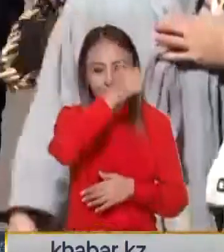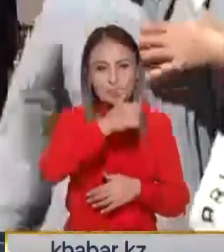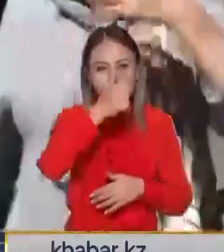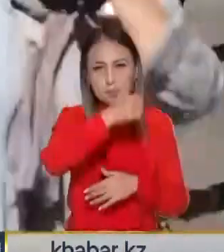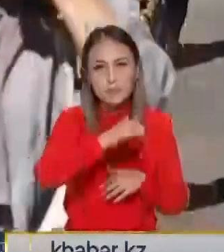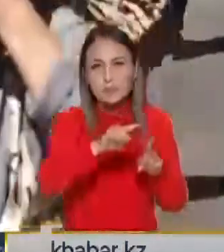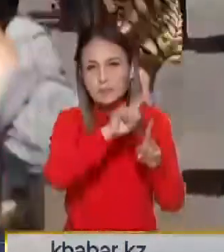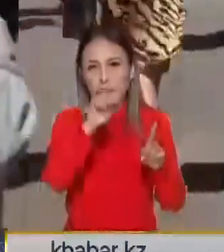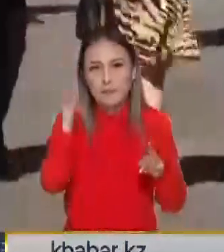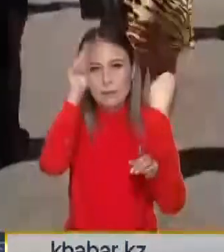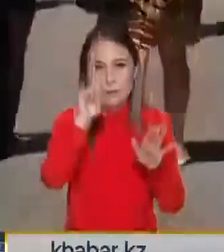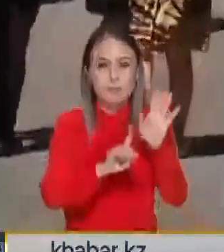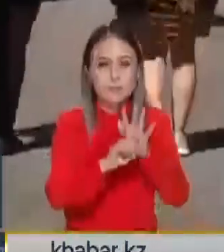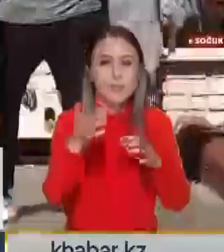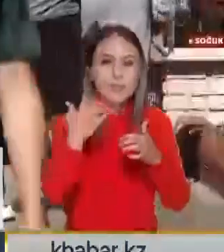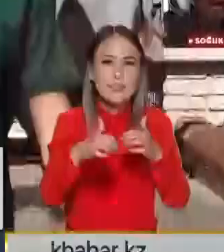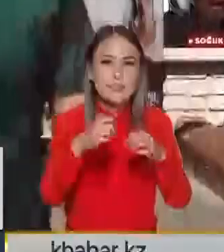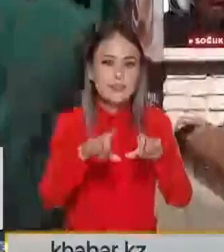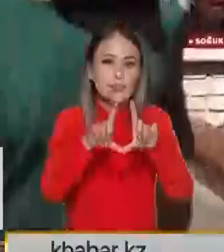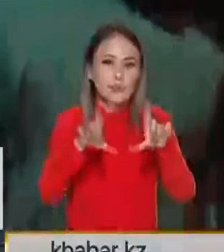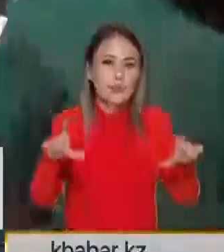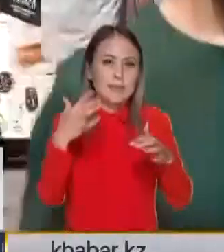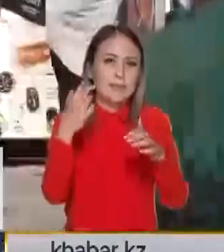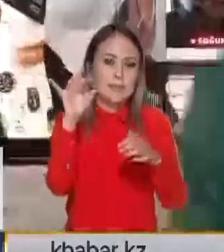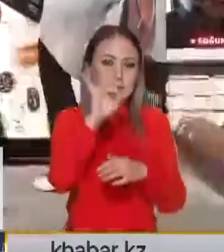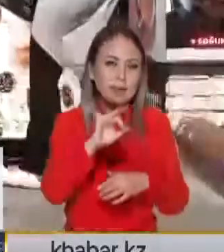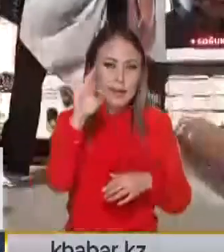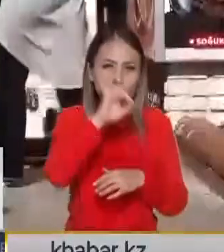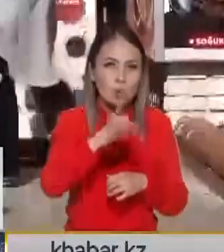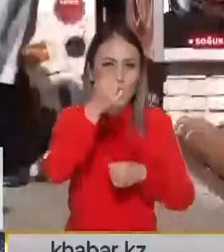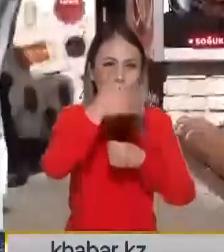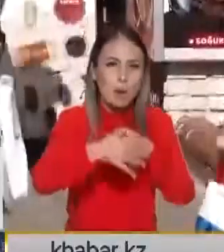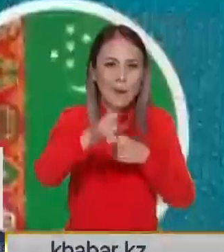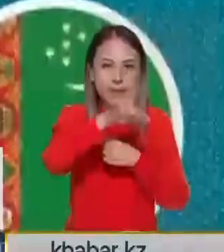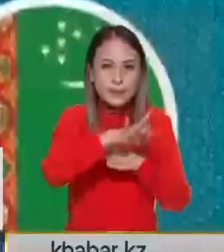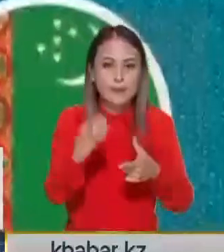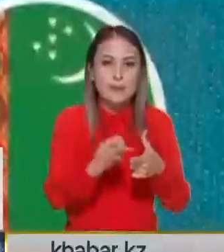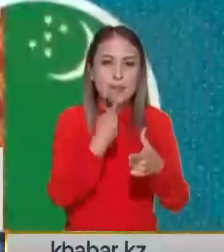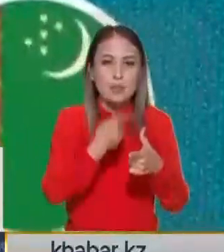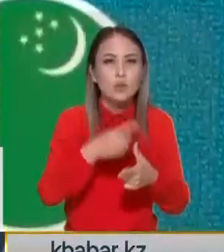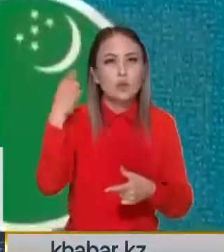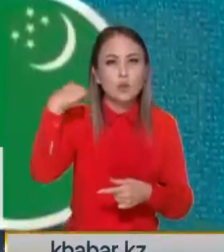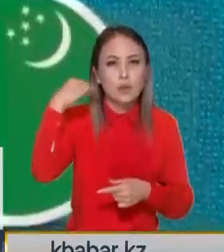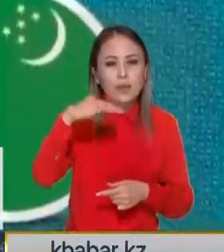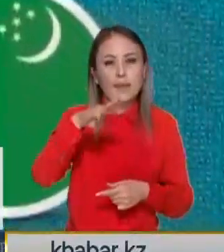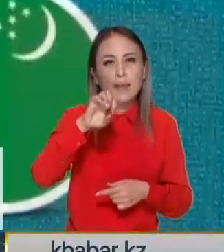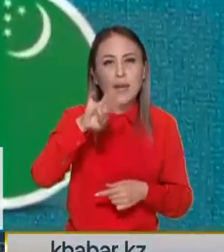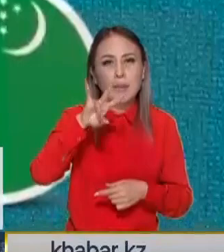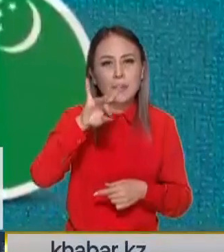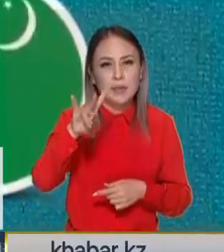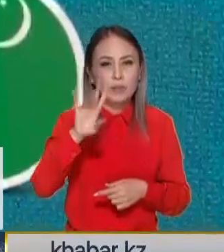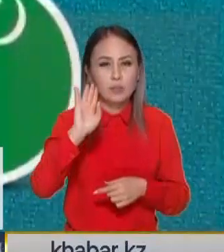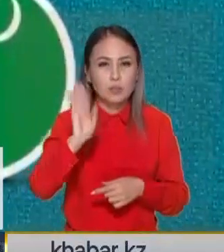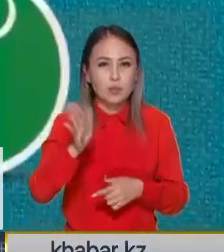2024-25 оқу жылынан бастап орта білім беретін оқу ордалары тарих пәнінде Орталық Азия атауының орнына Түркістан